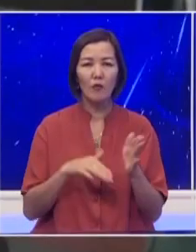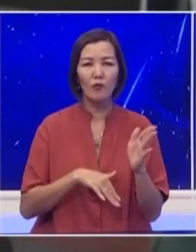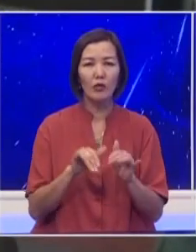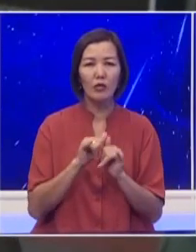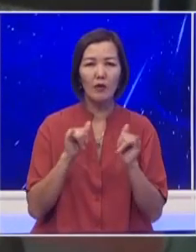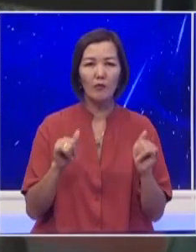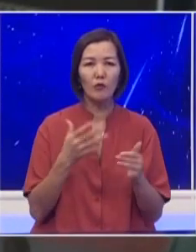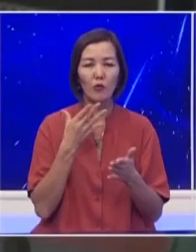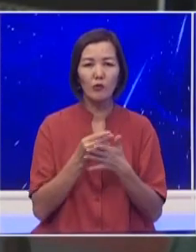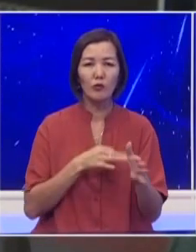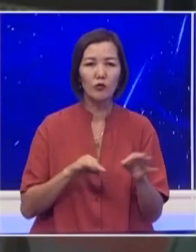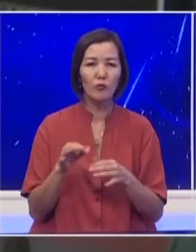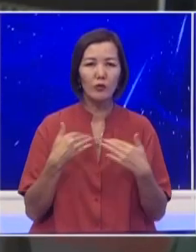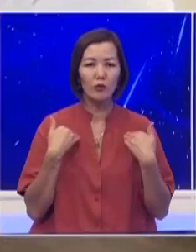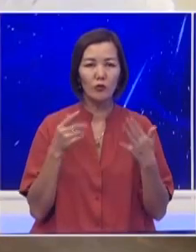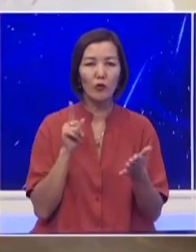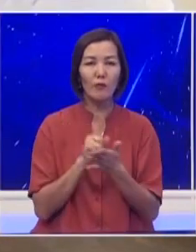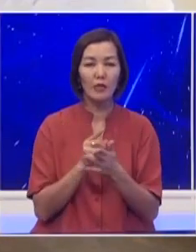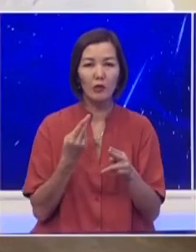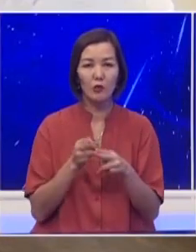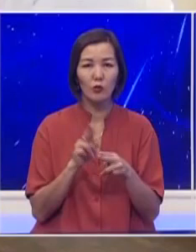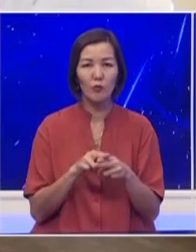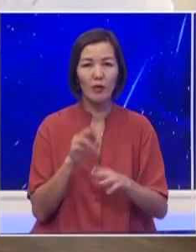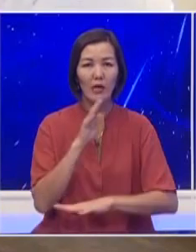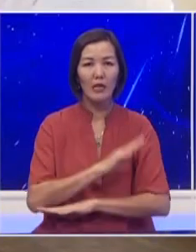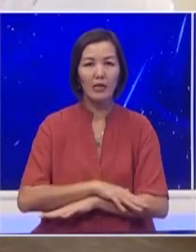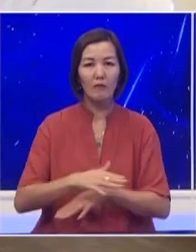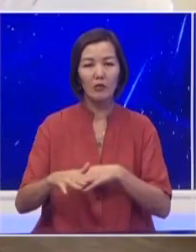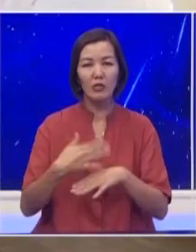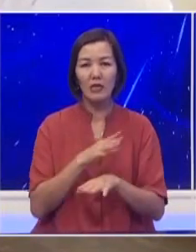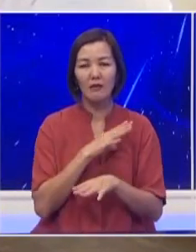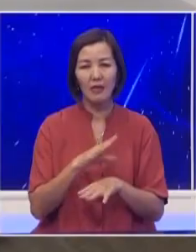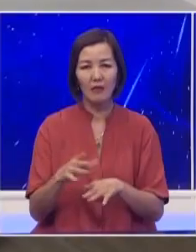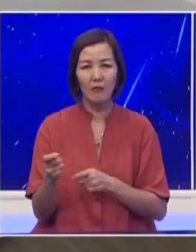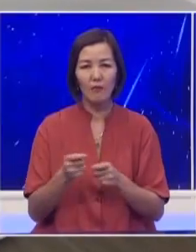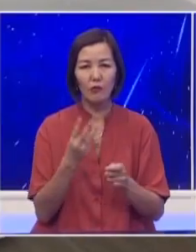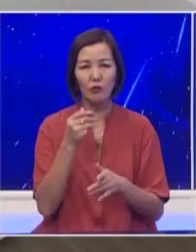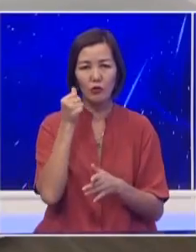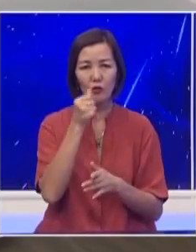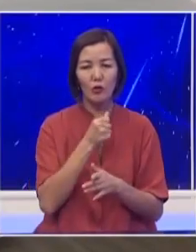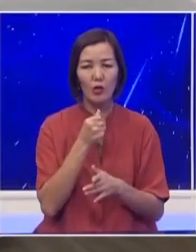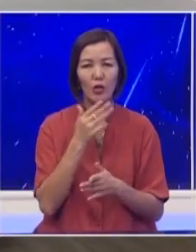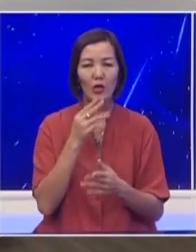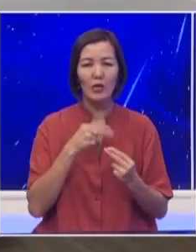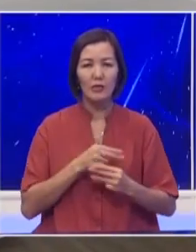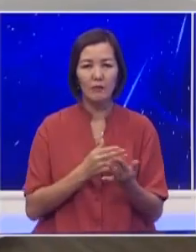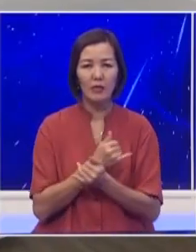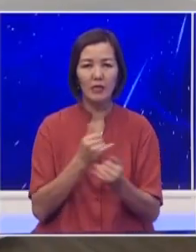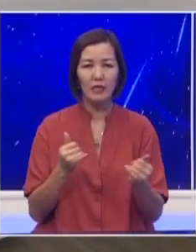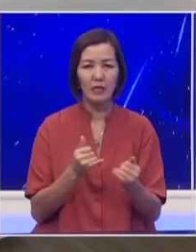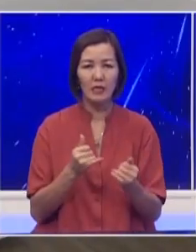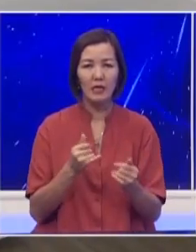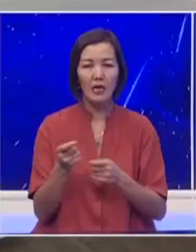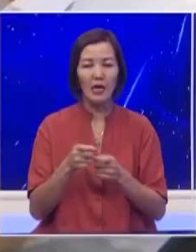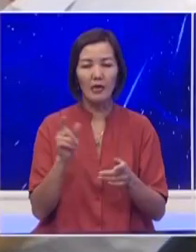байланысты өз жобасын ұсынуға міндетті. Сонымен қатар тәртіптік жазаға тартылмаған, басшылықта 3 жылдық өтілі бар әкімдер ғана